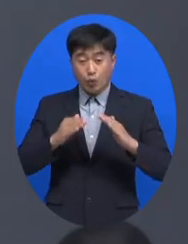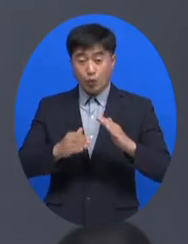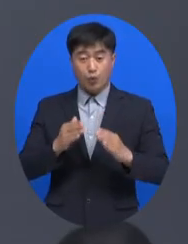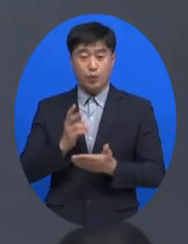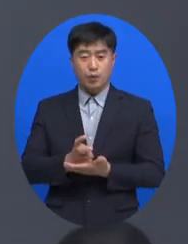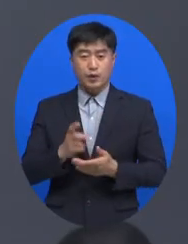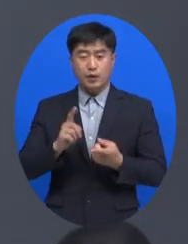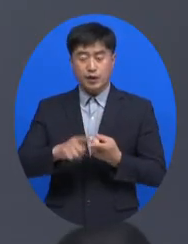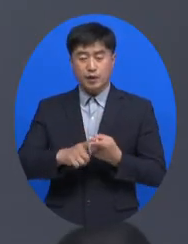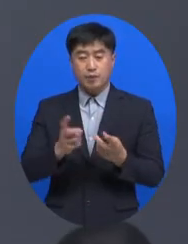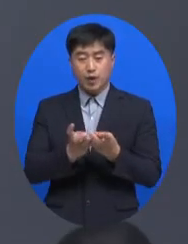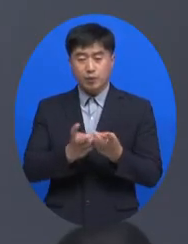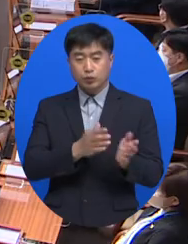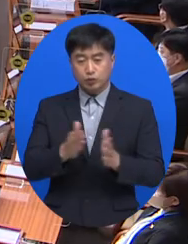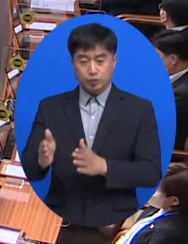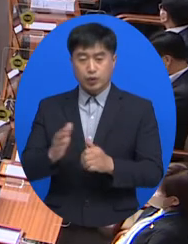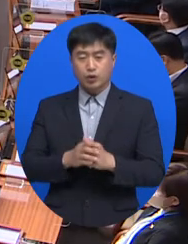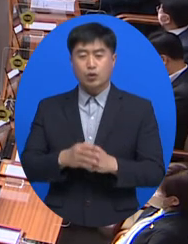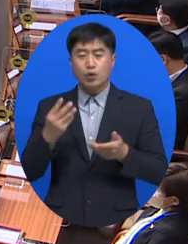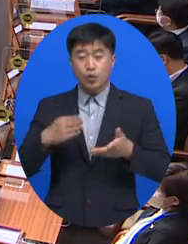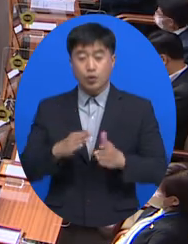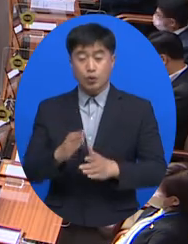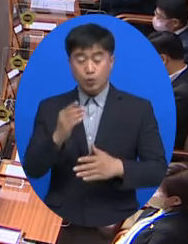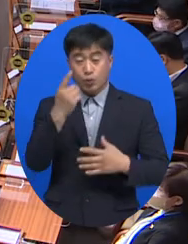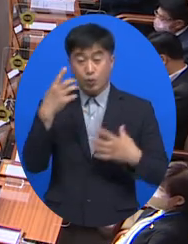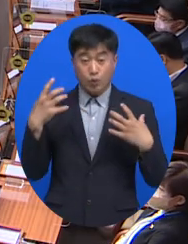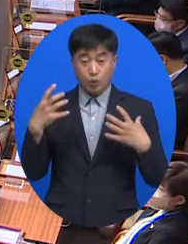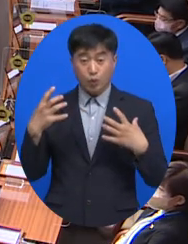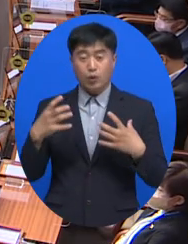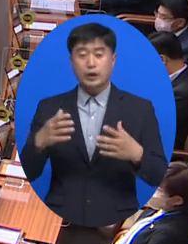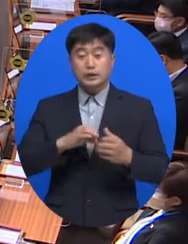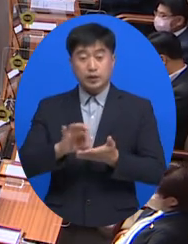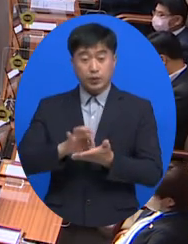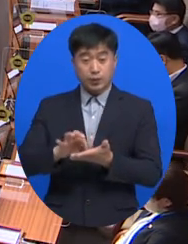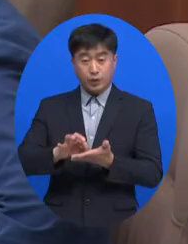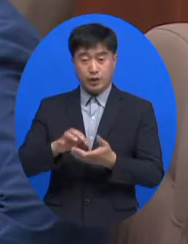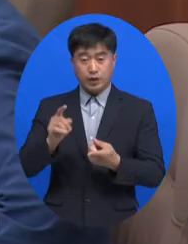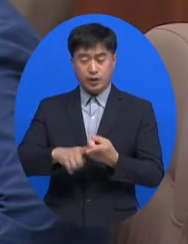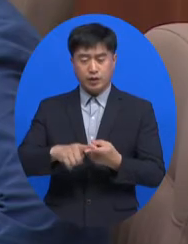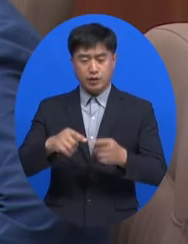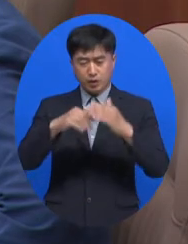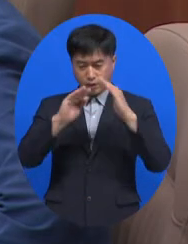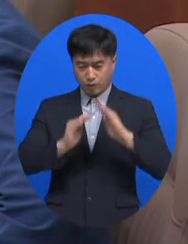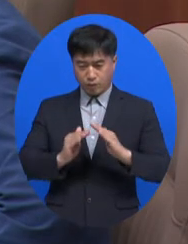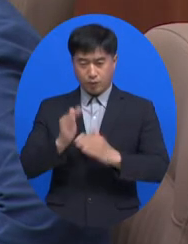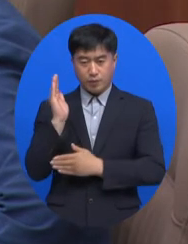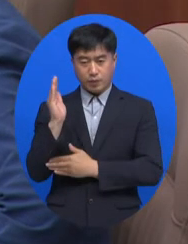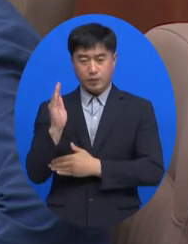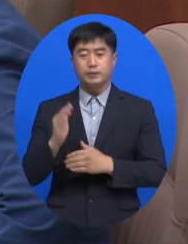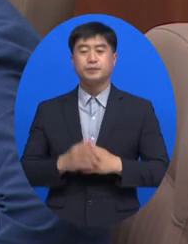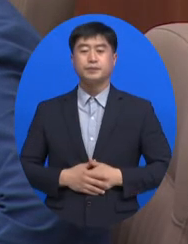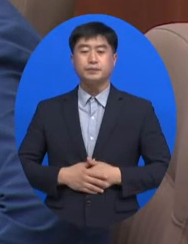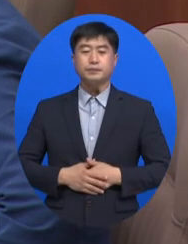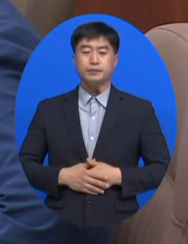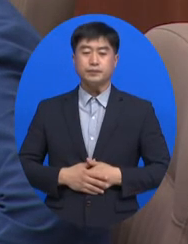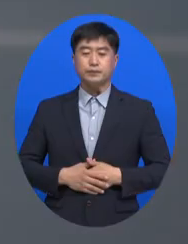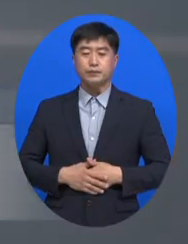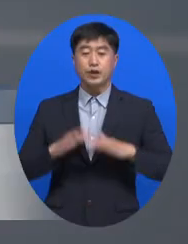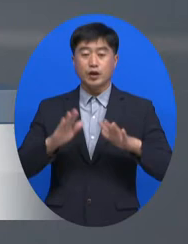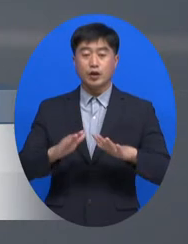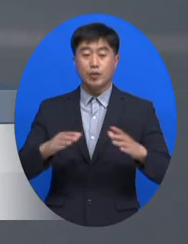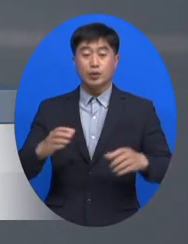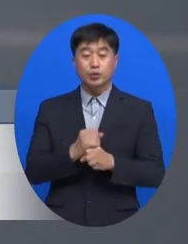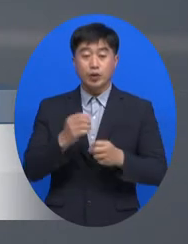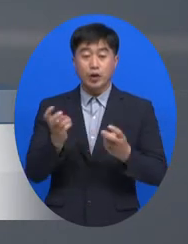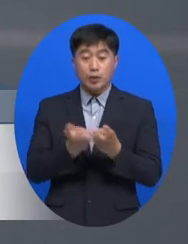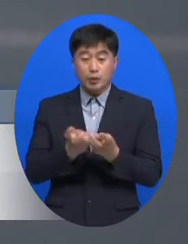촉구, 경기도청 구청사 및 도지사 공관의 활용과 지역 상생을 위한 재원 등 도정 전반에 관한 발언이 이어졌습니다.